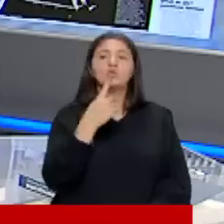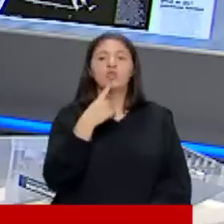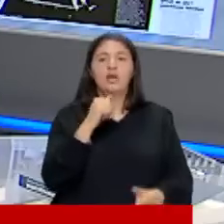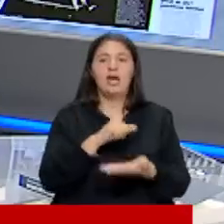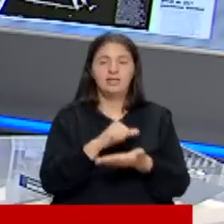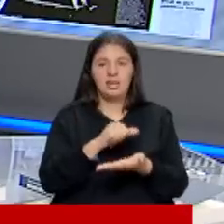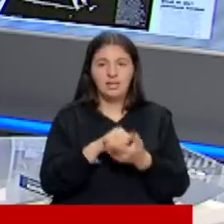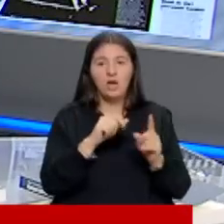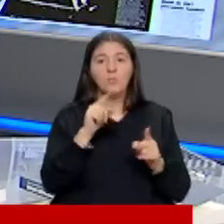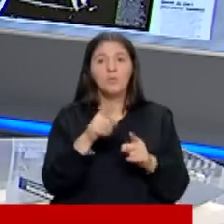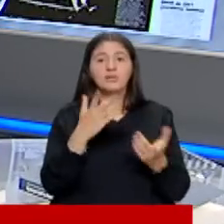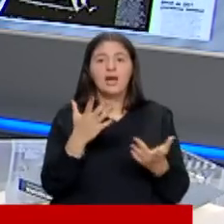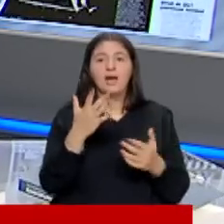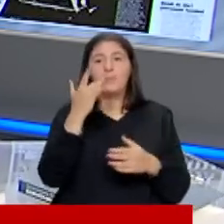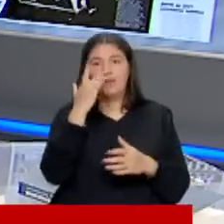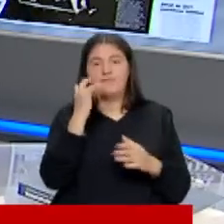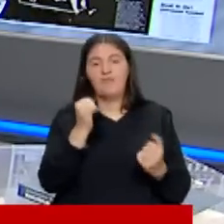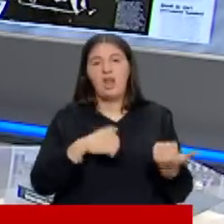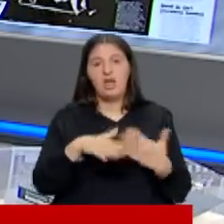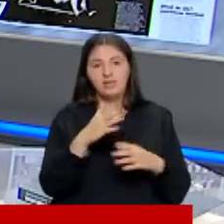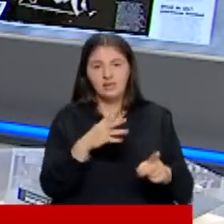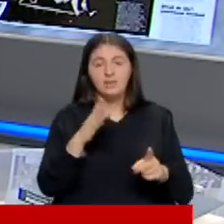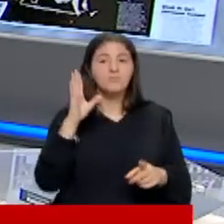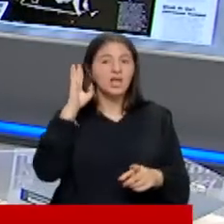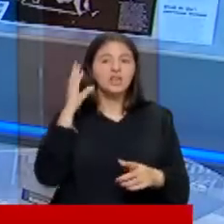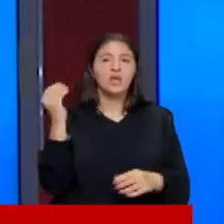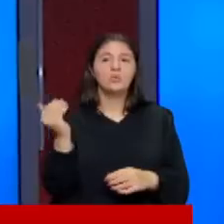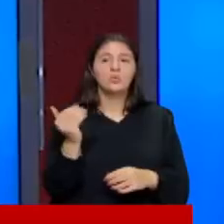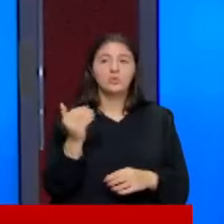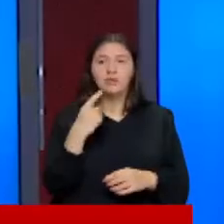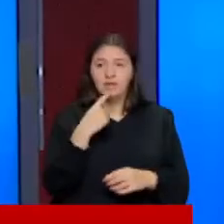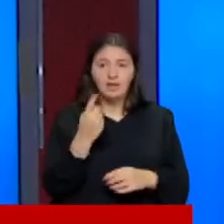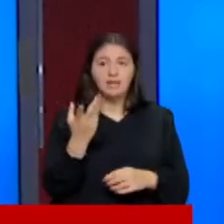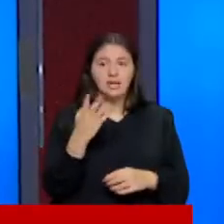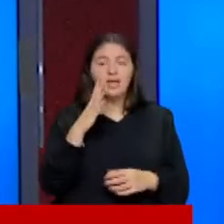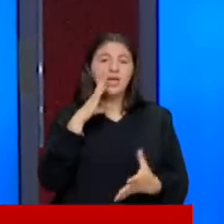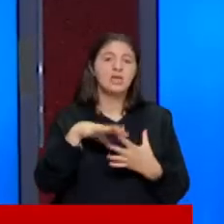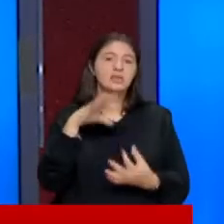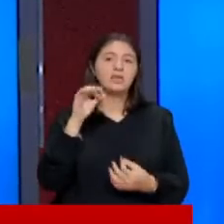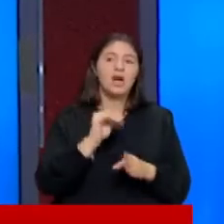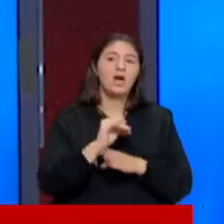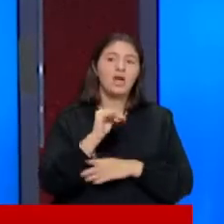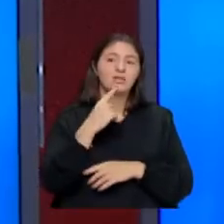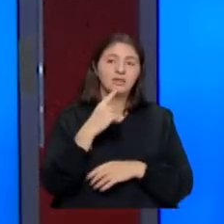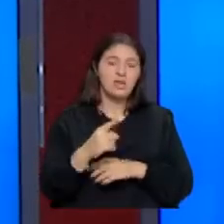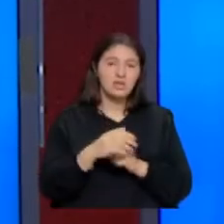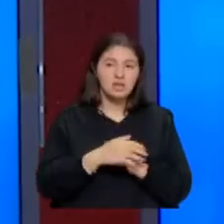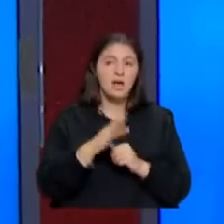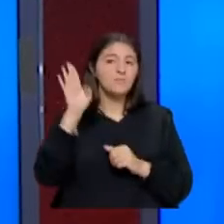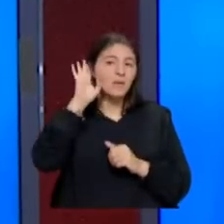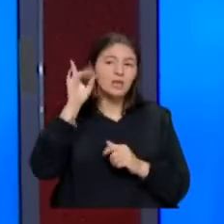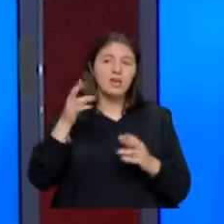gazetesi Bu da beşeri felaket malatyada ne ucuz derlerse insan değil